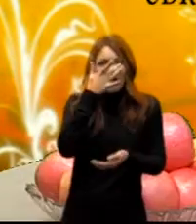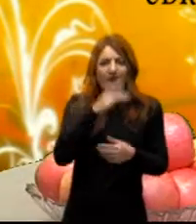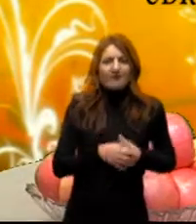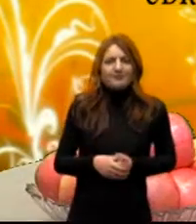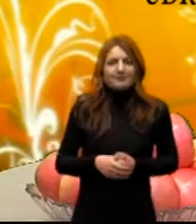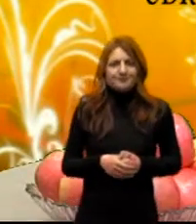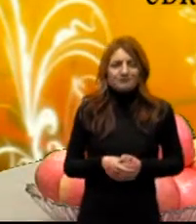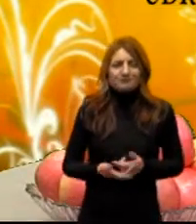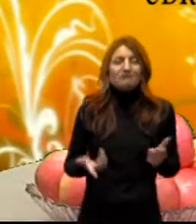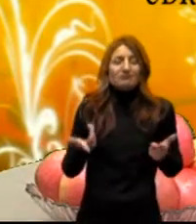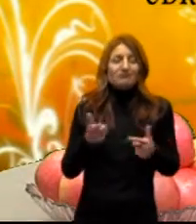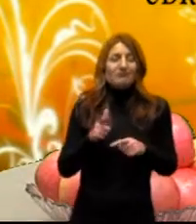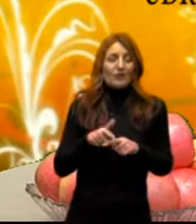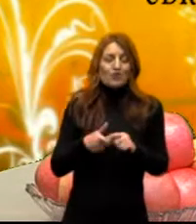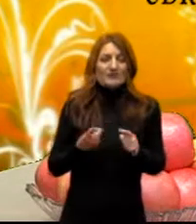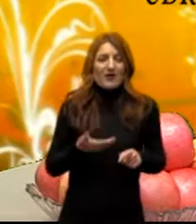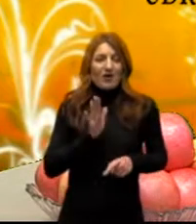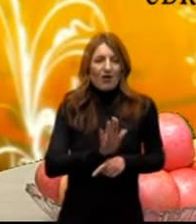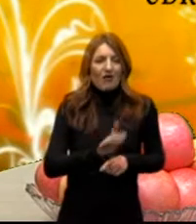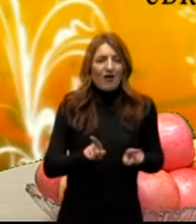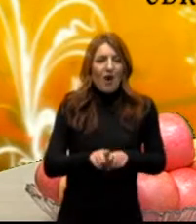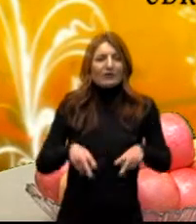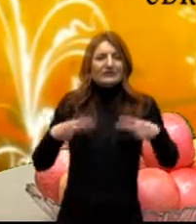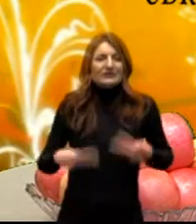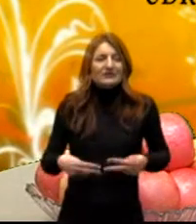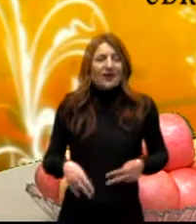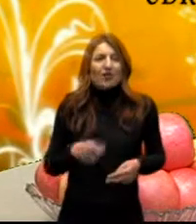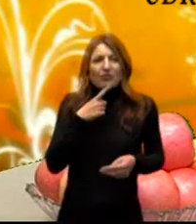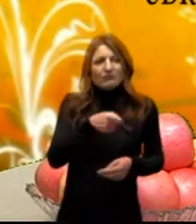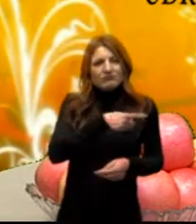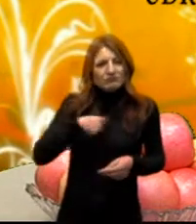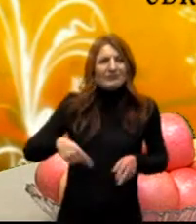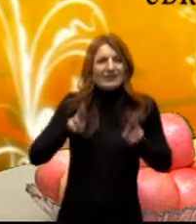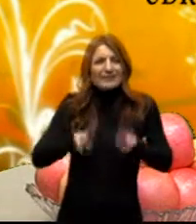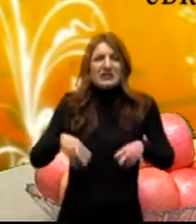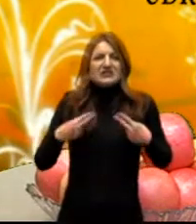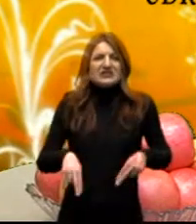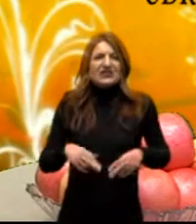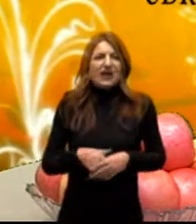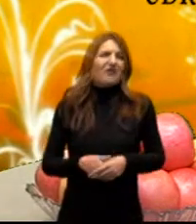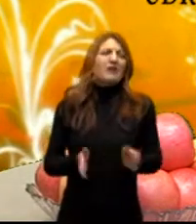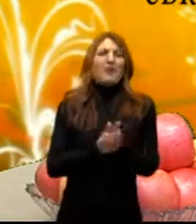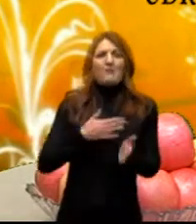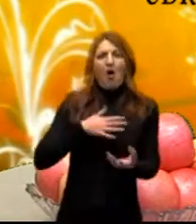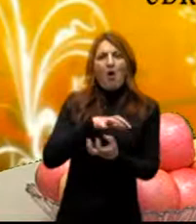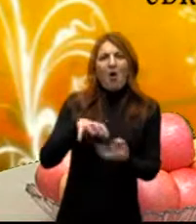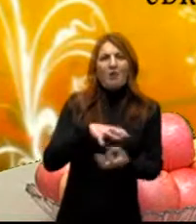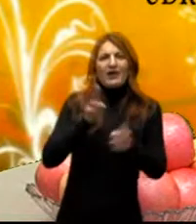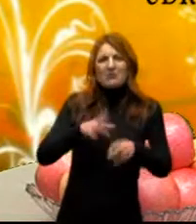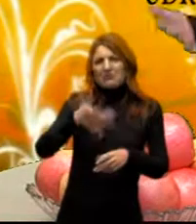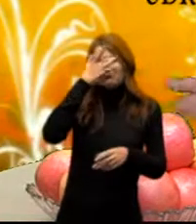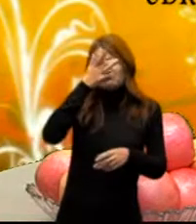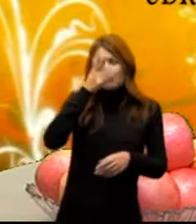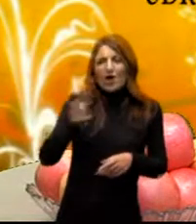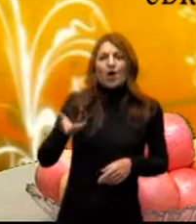stvari taj strah koji mi često puta imamo. Točno. U obitelji je neko imao glavobolju pa je